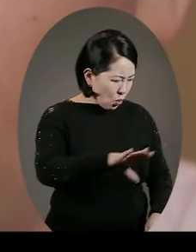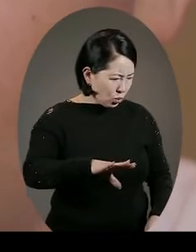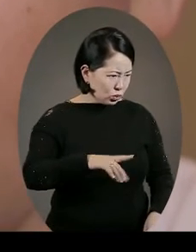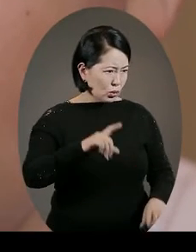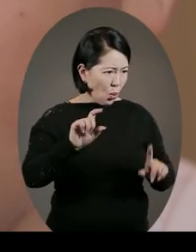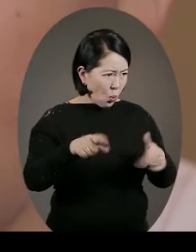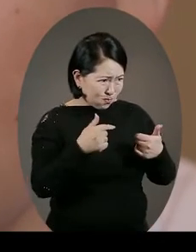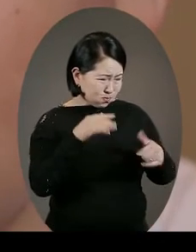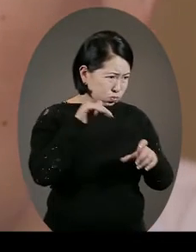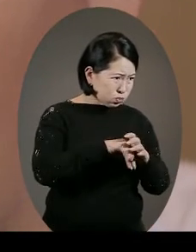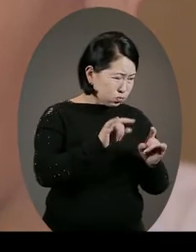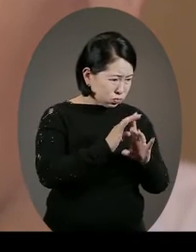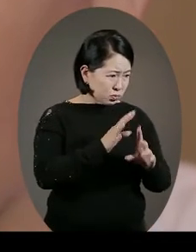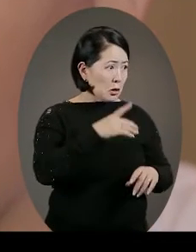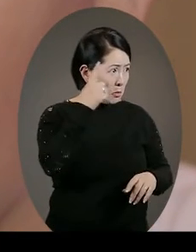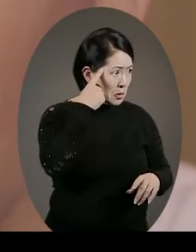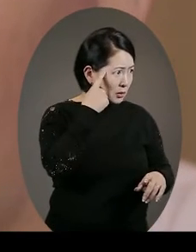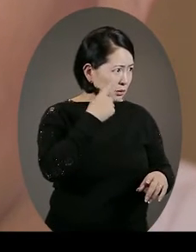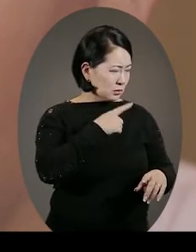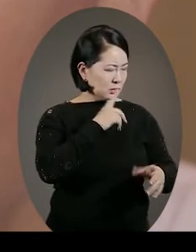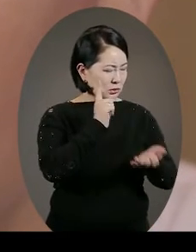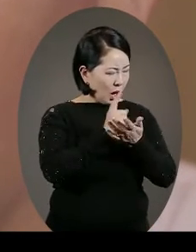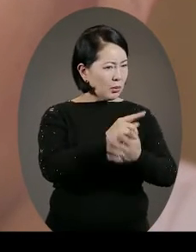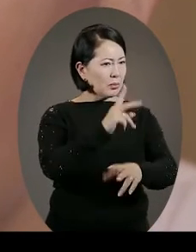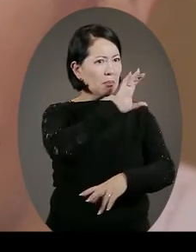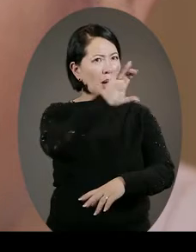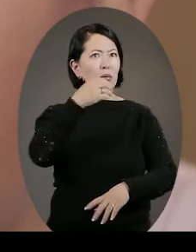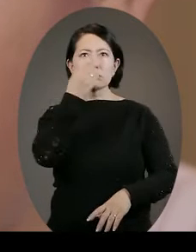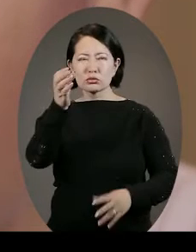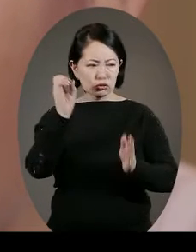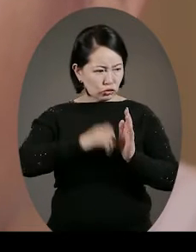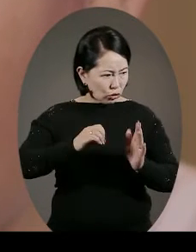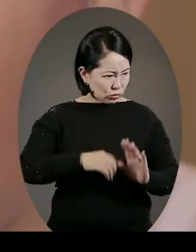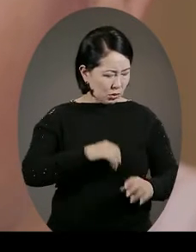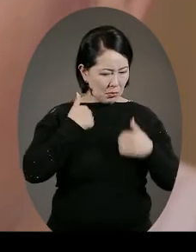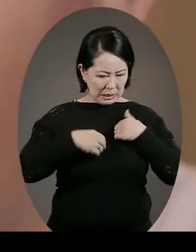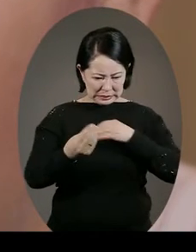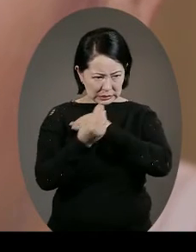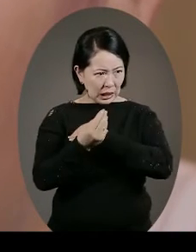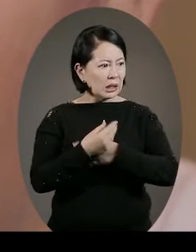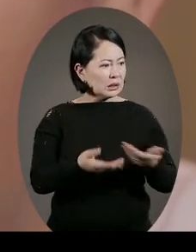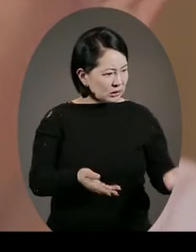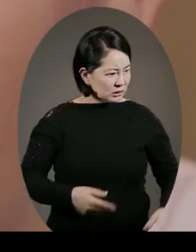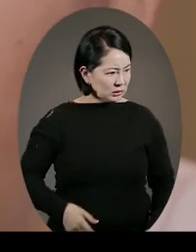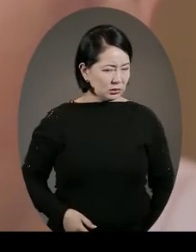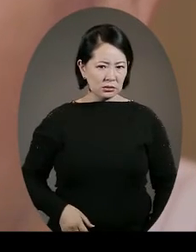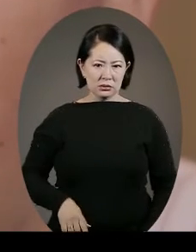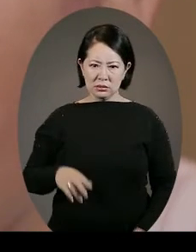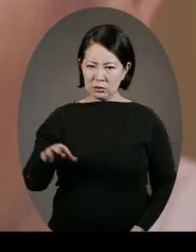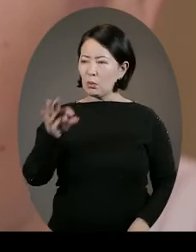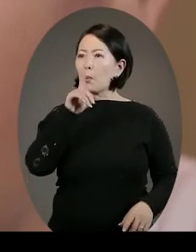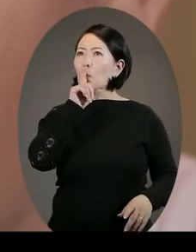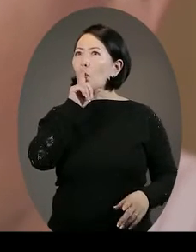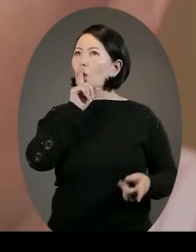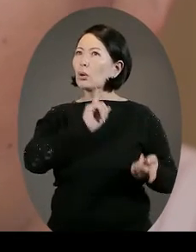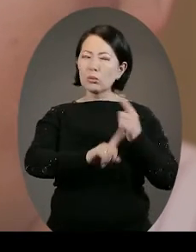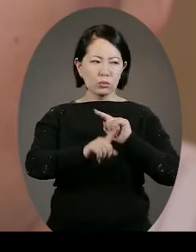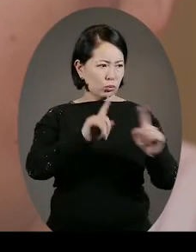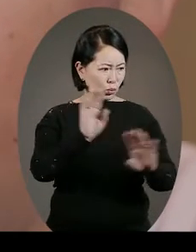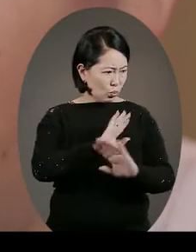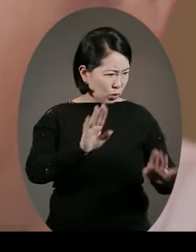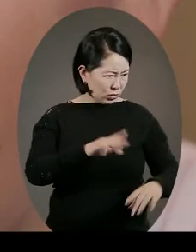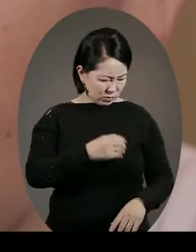байгааг мэдсэн хинч юусэн. Заавал хуулийн нэлтийн байгуулалтанд мэдээлэх үүрэгтэй. Бош бидний тэгэд заасан. Хэдэж тийм юмны хажуугаар дуугаа өнгөрч болохгүй